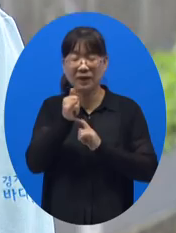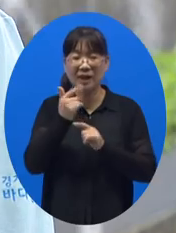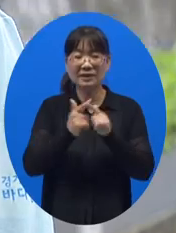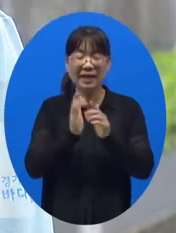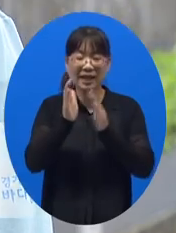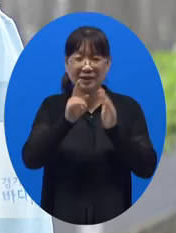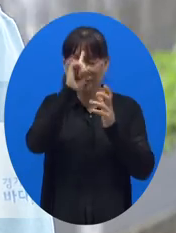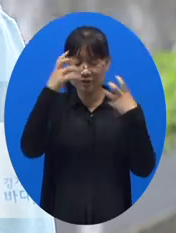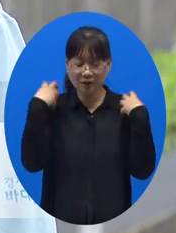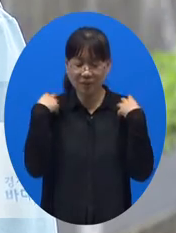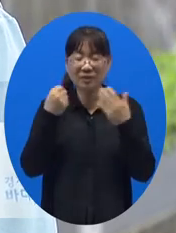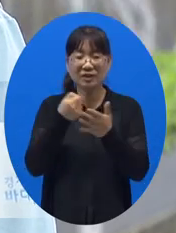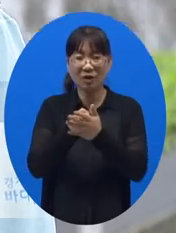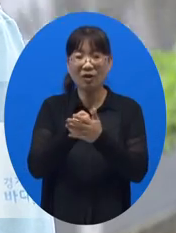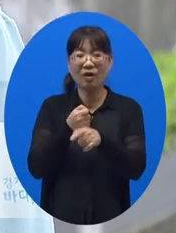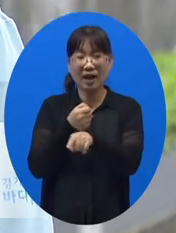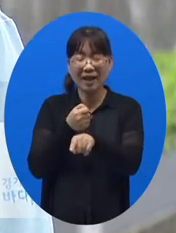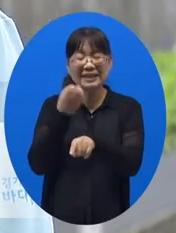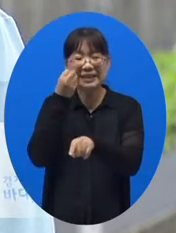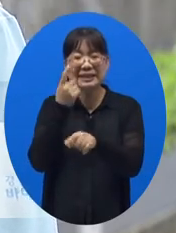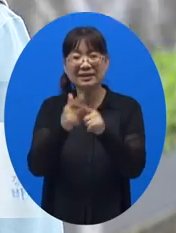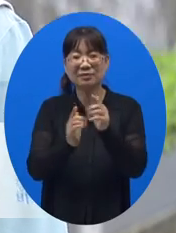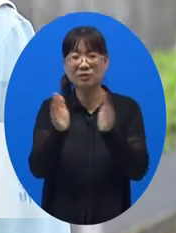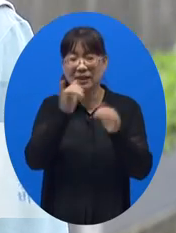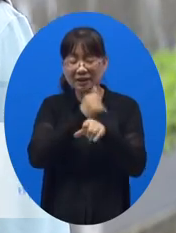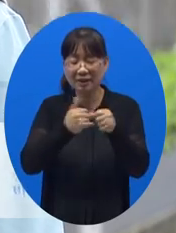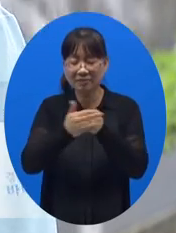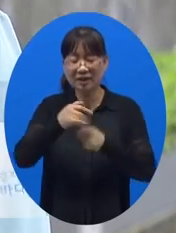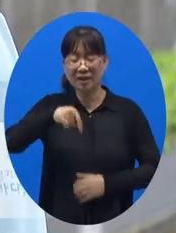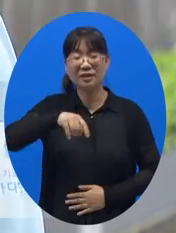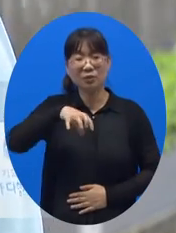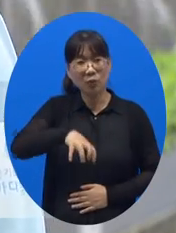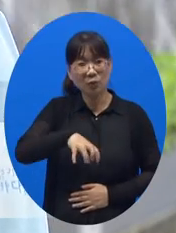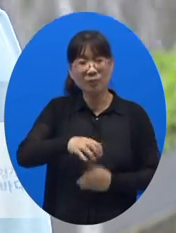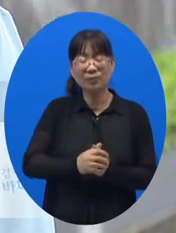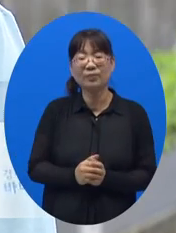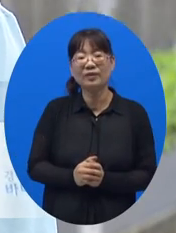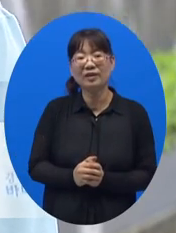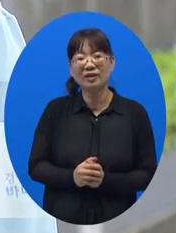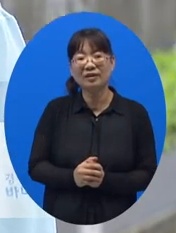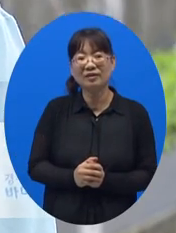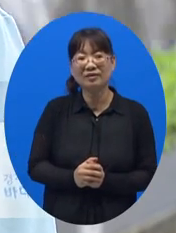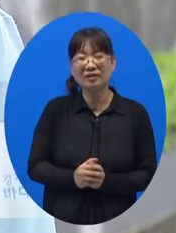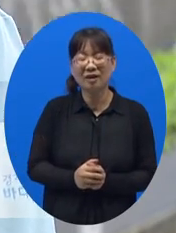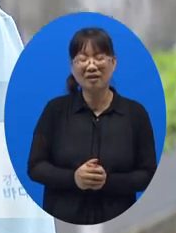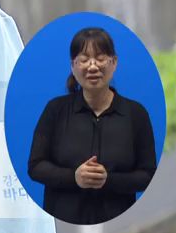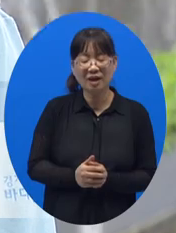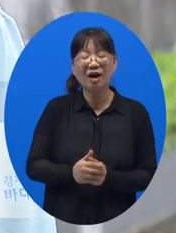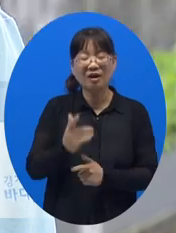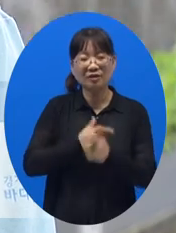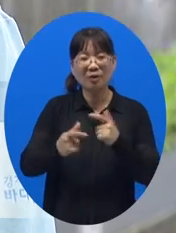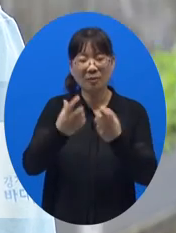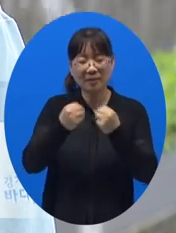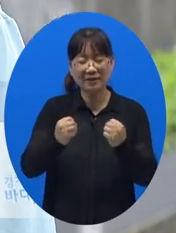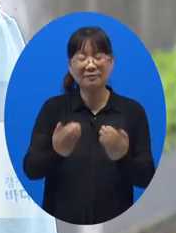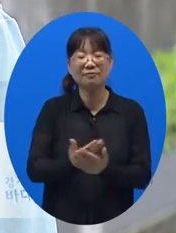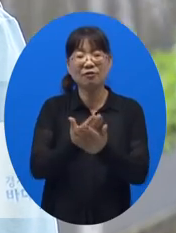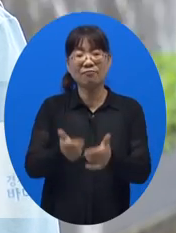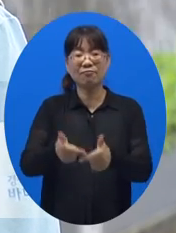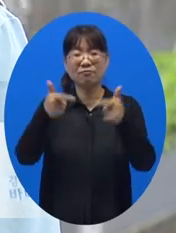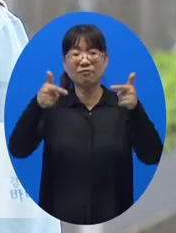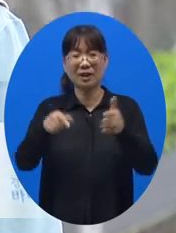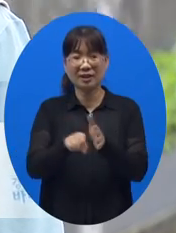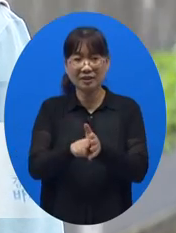개정향풀은 그 산림청이 지정한 희귀식물이기 때문에 저희 바다향기 수목원에서는 개정향풀의 그 증식법을